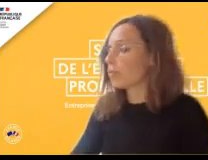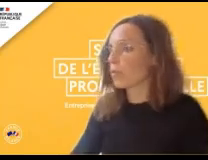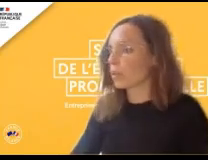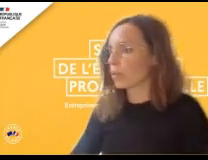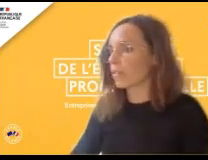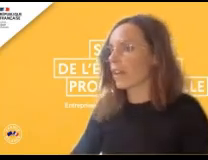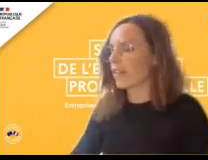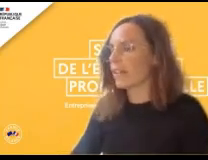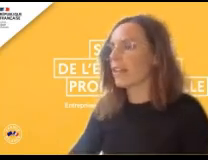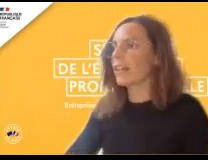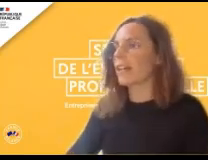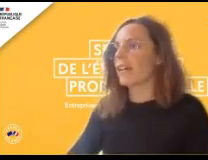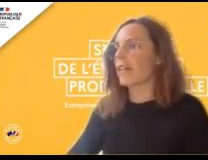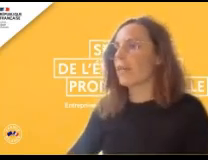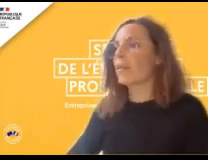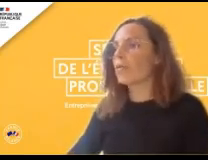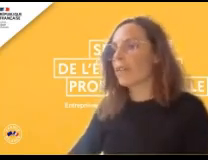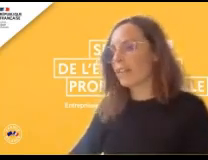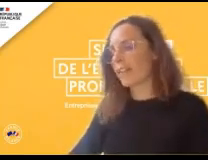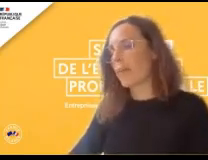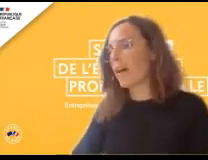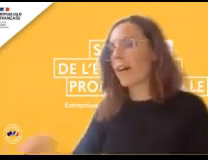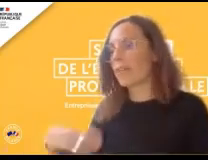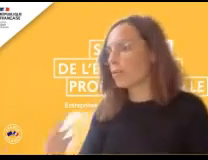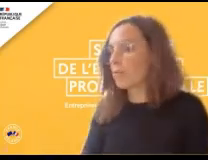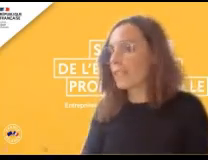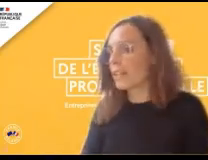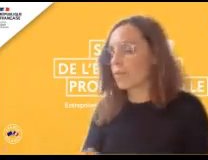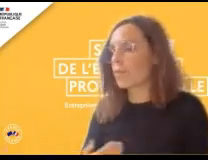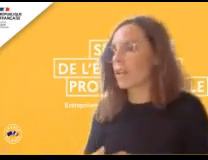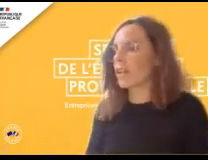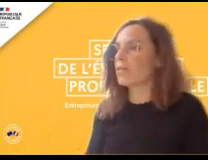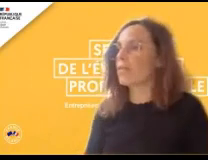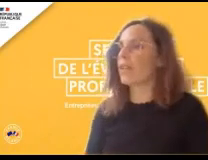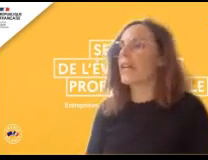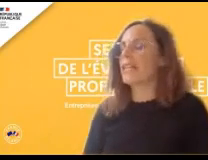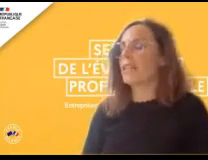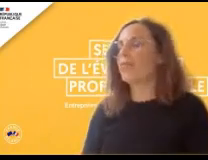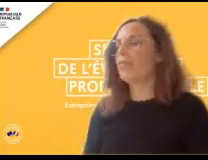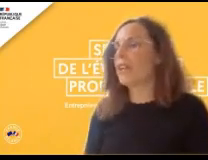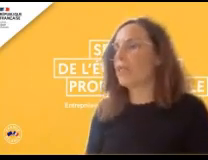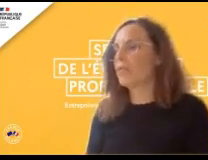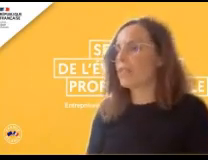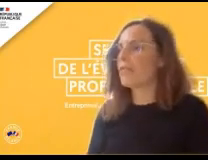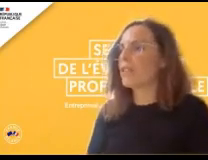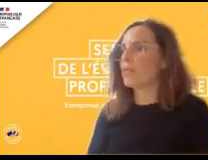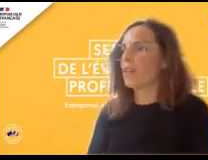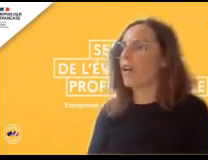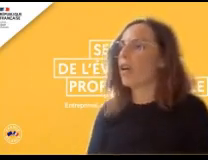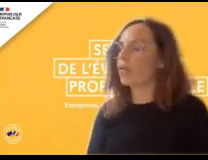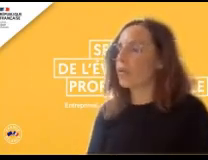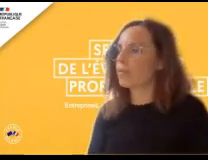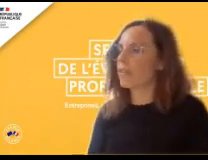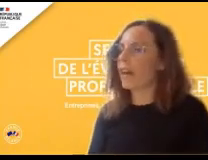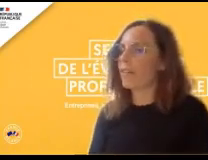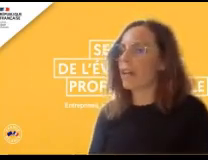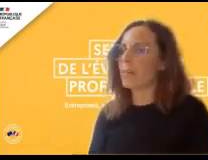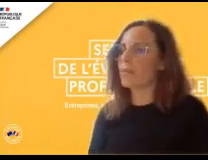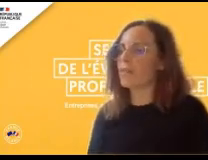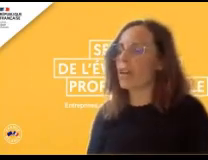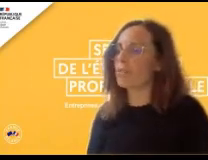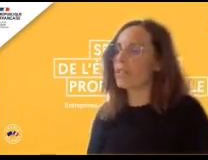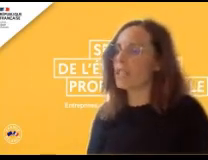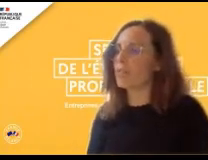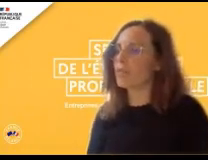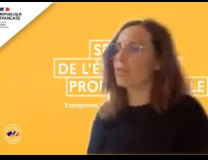pour le suivre sur votre temps de travail, mais en tout cas, il n'en a pas l'obligation, voilà. Donc, c'est plutôt quelque chose qui va se faire en dehors du temps de travail